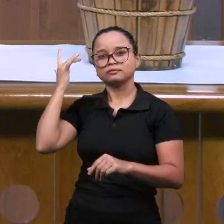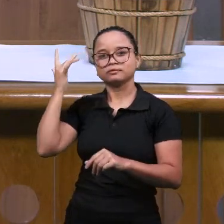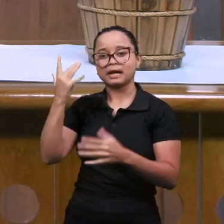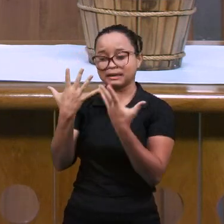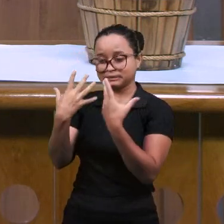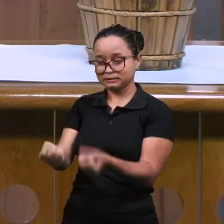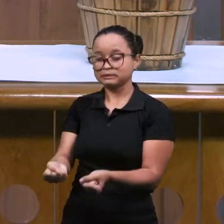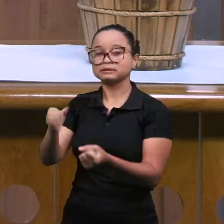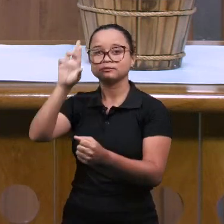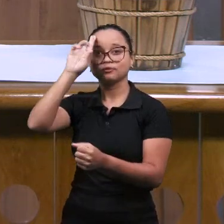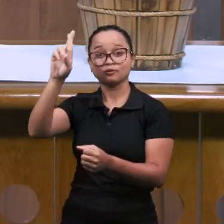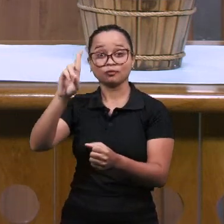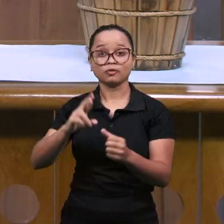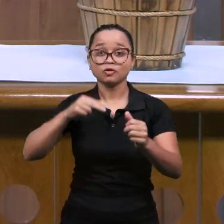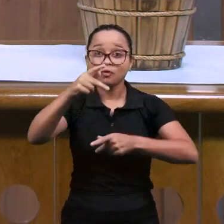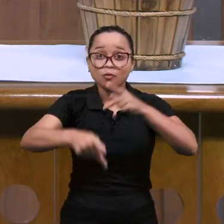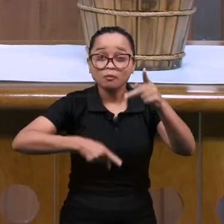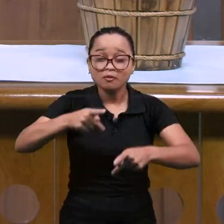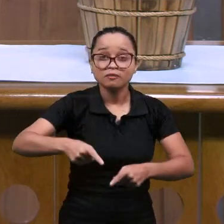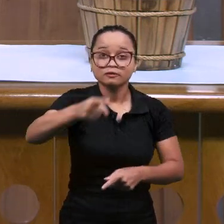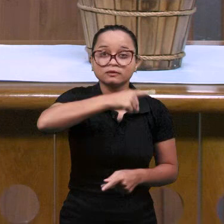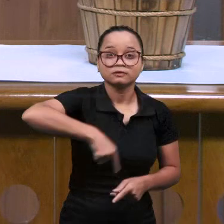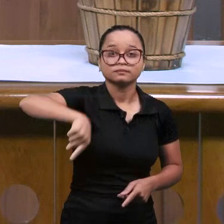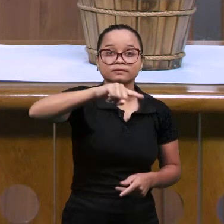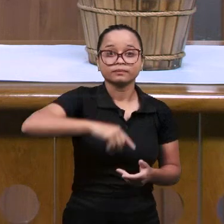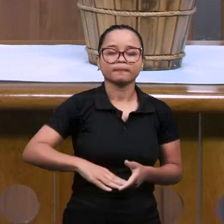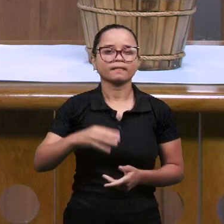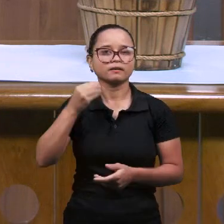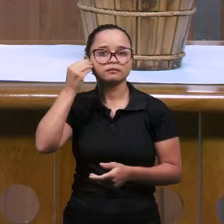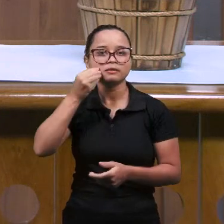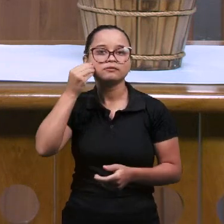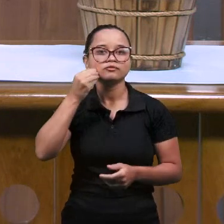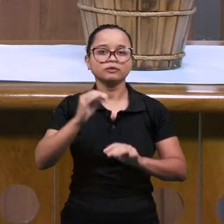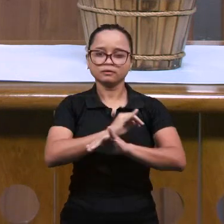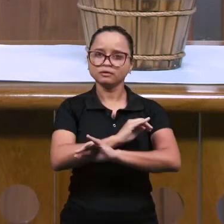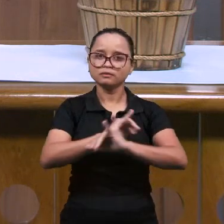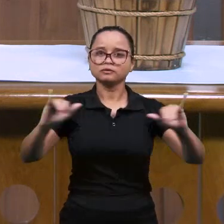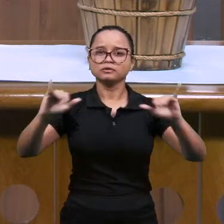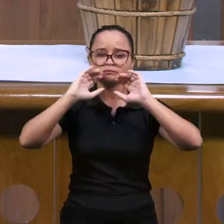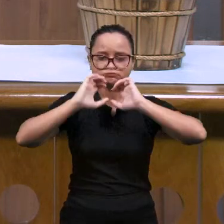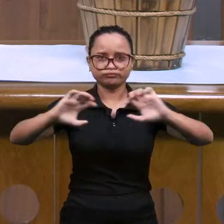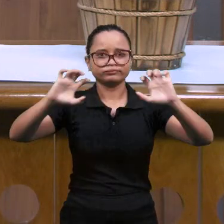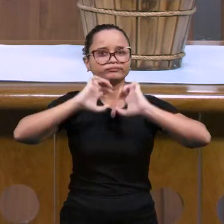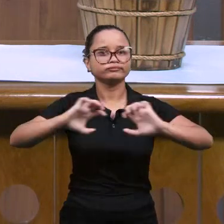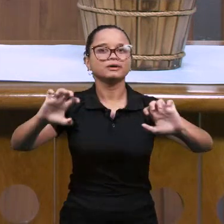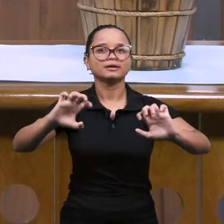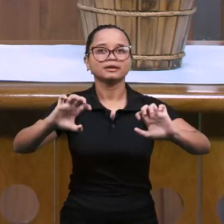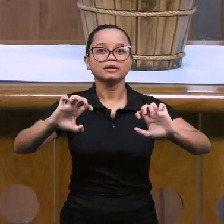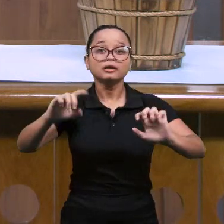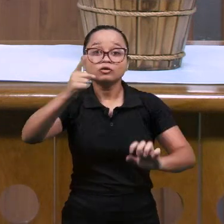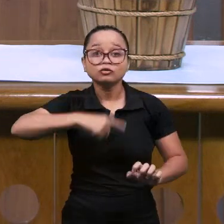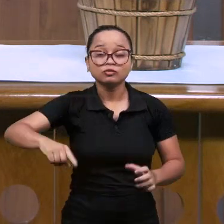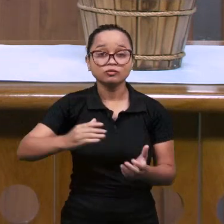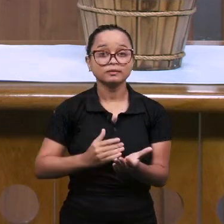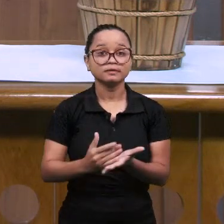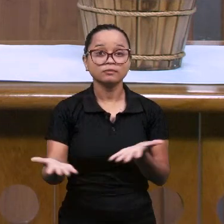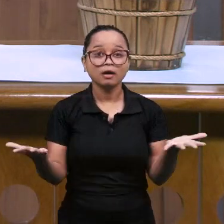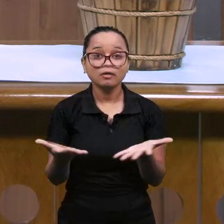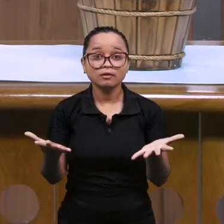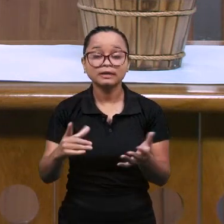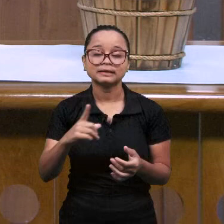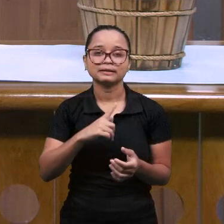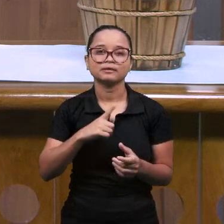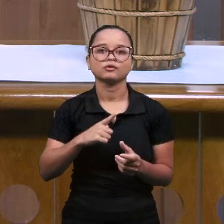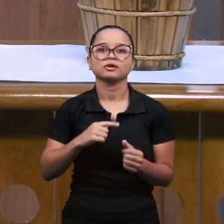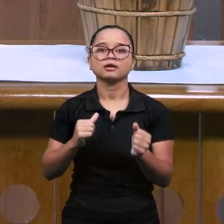un peuple à nous, tout notre peuple a commencé à évangéliser. Nous commençons à voir qu'il y a un travail spécifique,